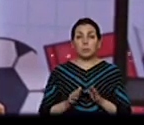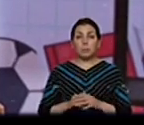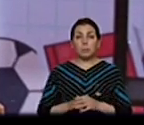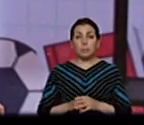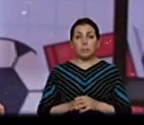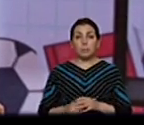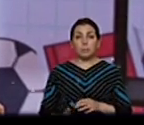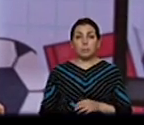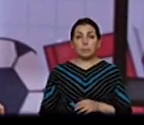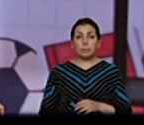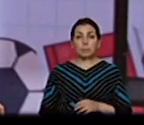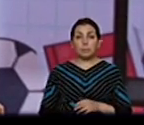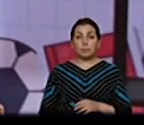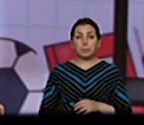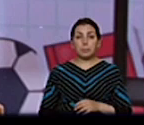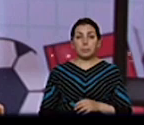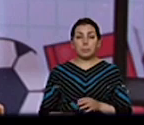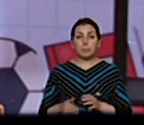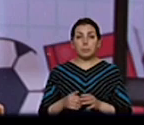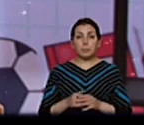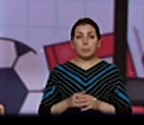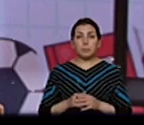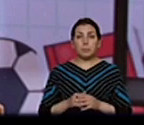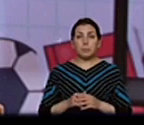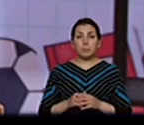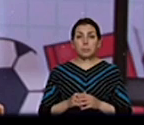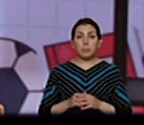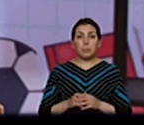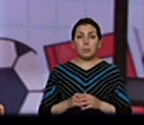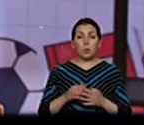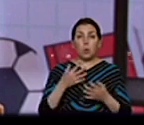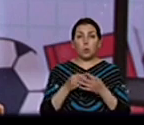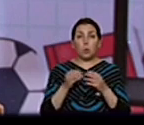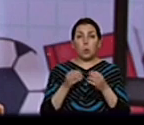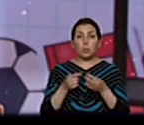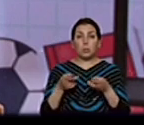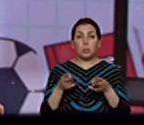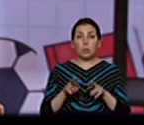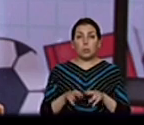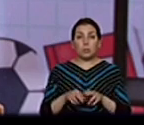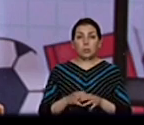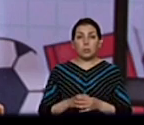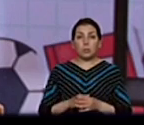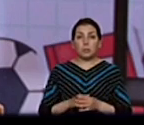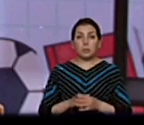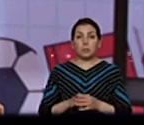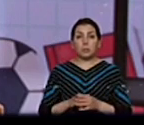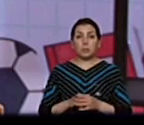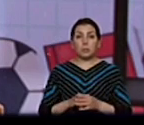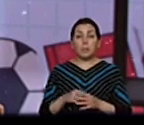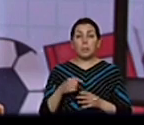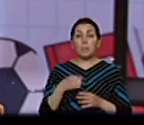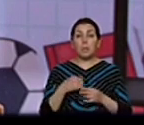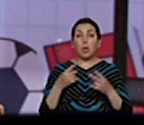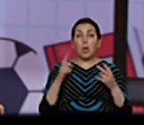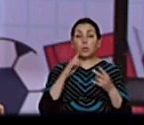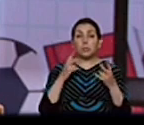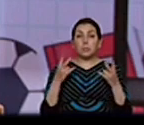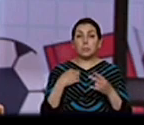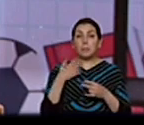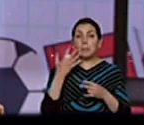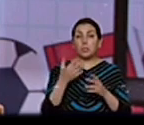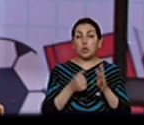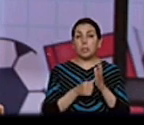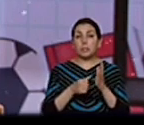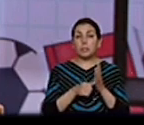Yuqorigi va quyi qismi esa o'z holicha qoladi. Bizga hozircha 5-6 tasi yetadi. Bir dona